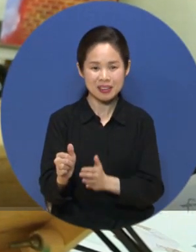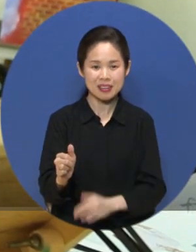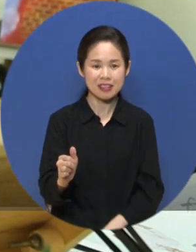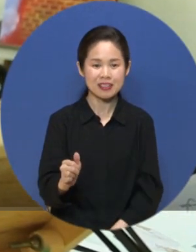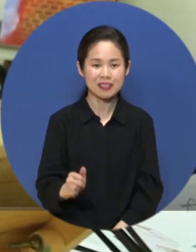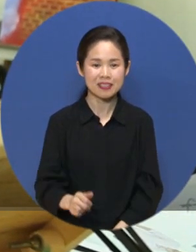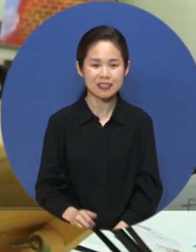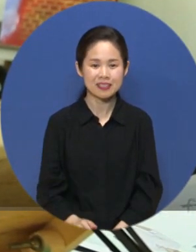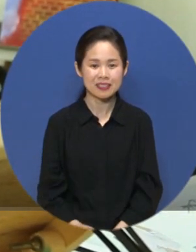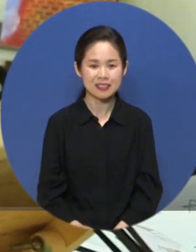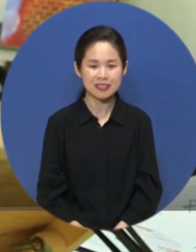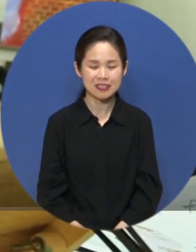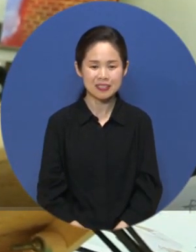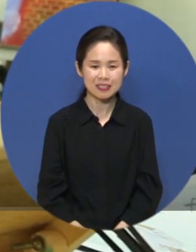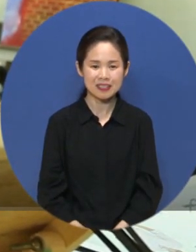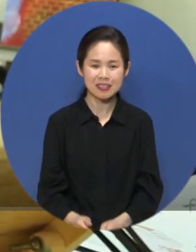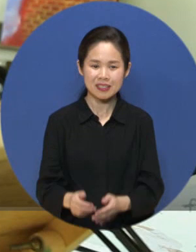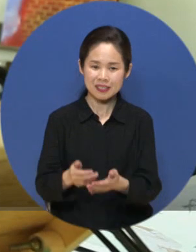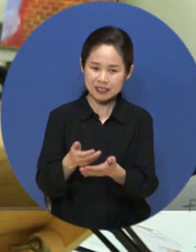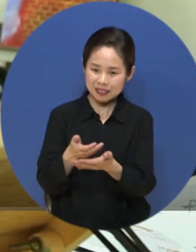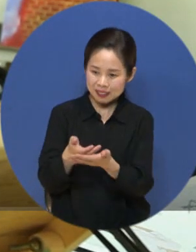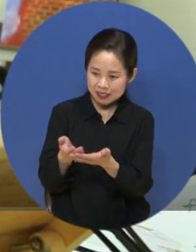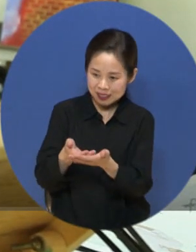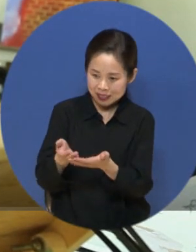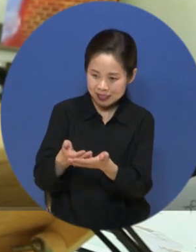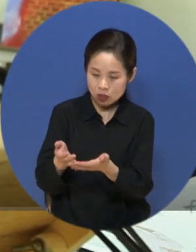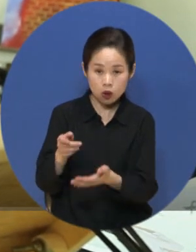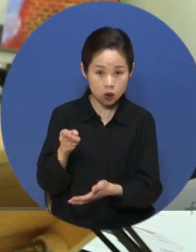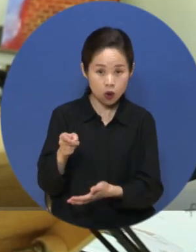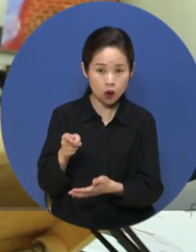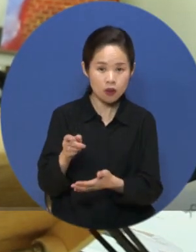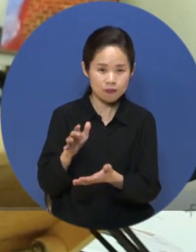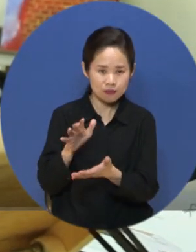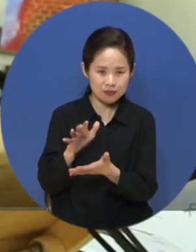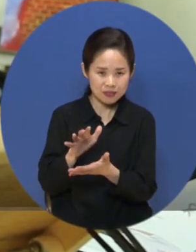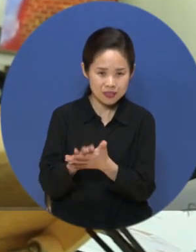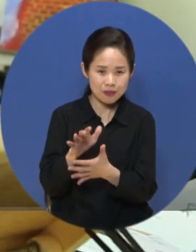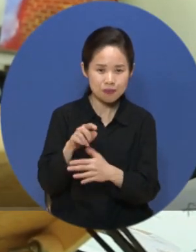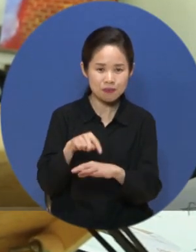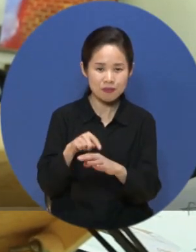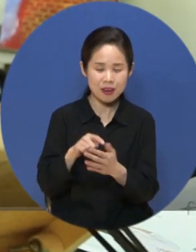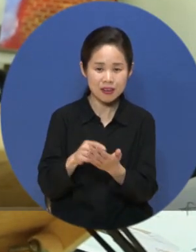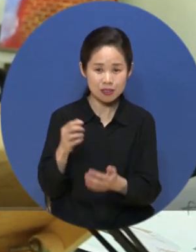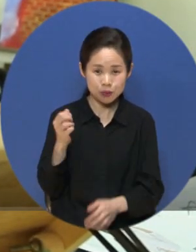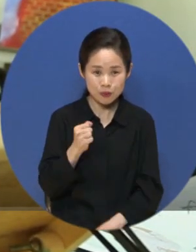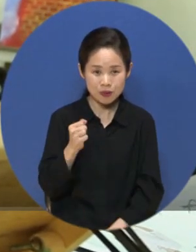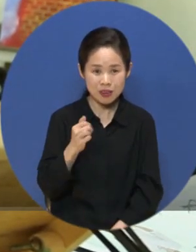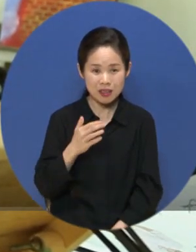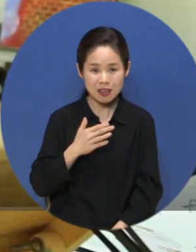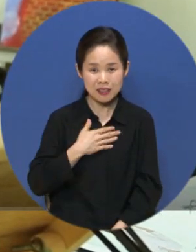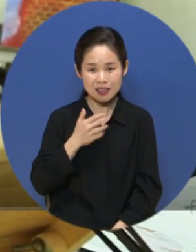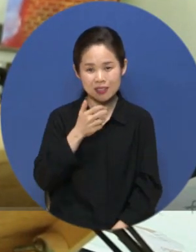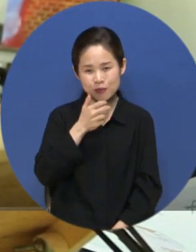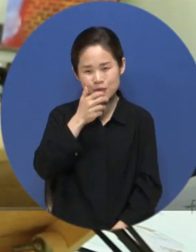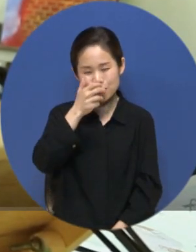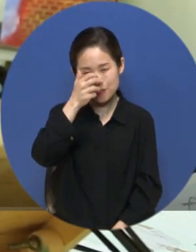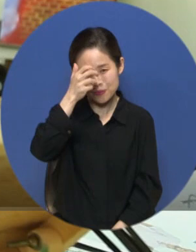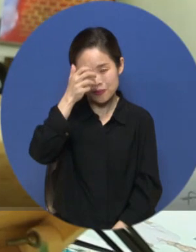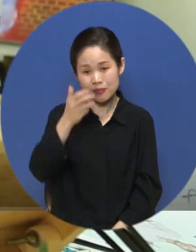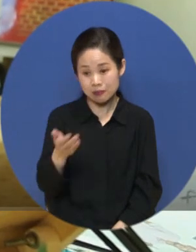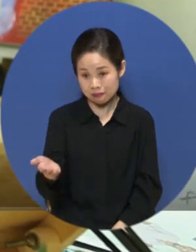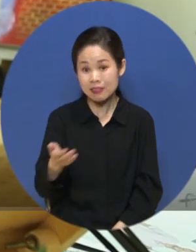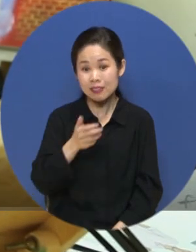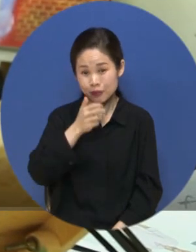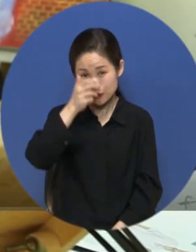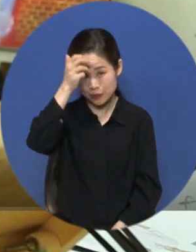그림의 열정을 가지고 자기가 하고 있는 꿈을 펼쳐나갔으면